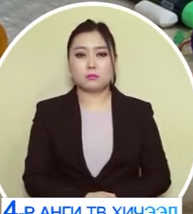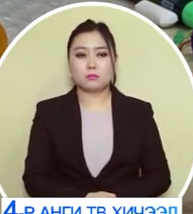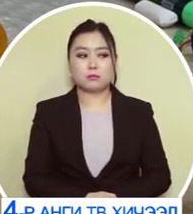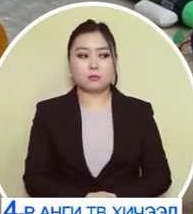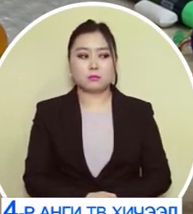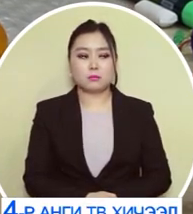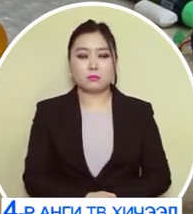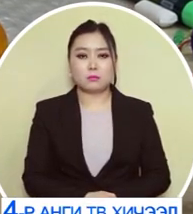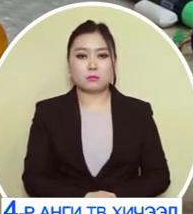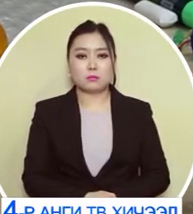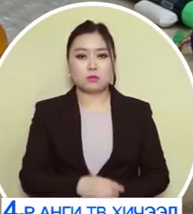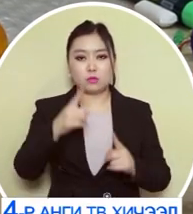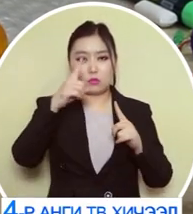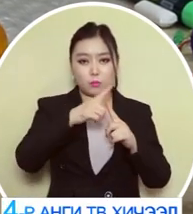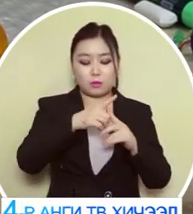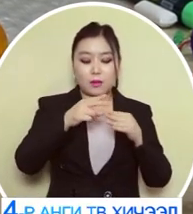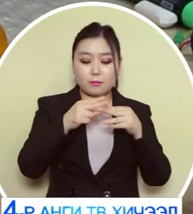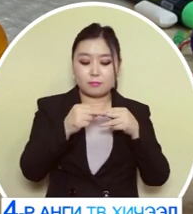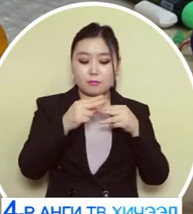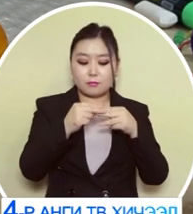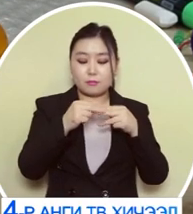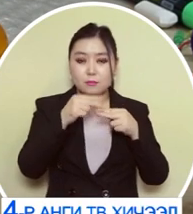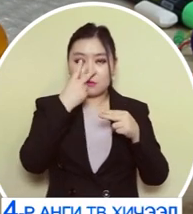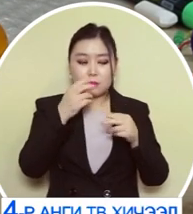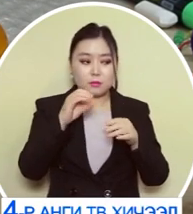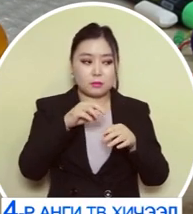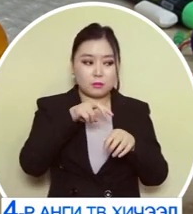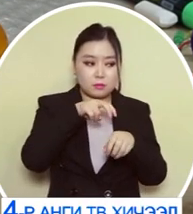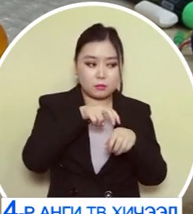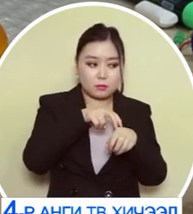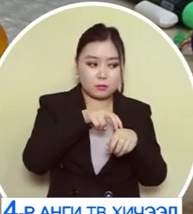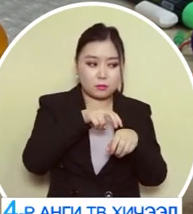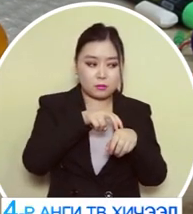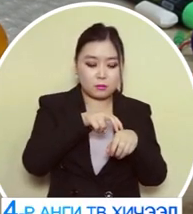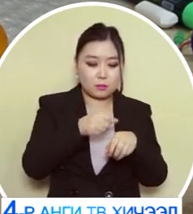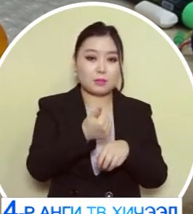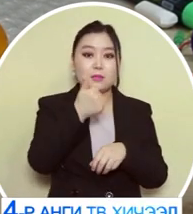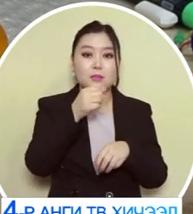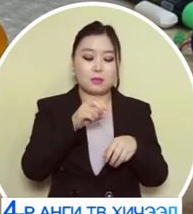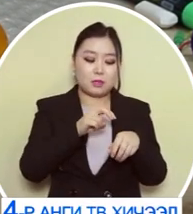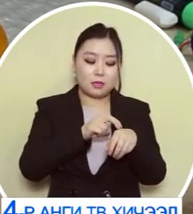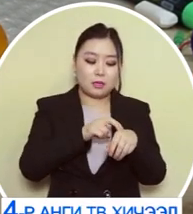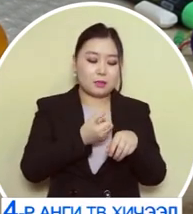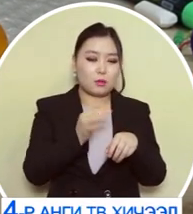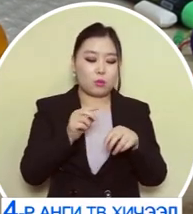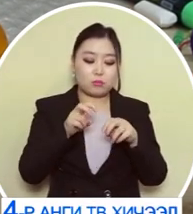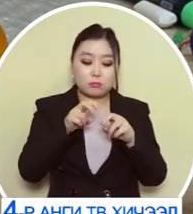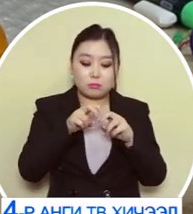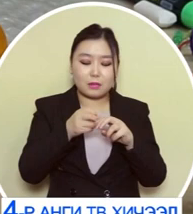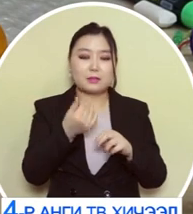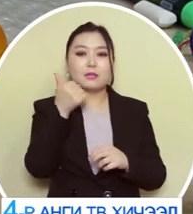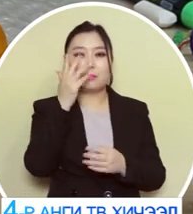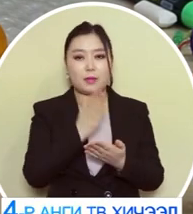Мына қапталған қысқышты тексеріп көрейік. Қапталған жері жанбады. Ұшының темірі